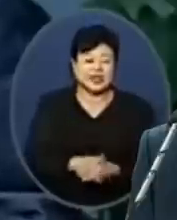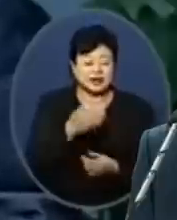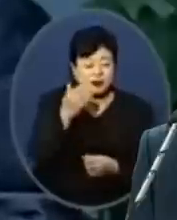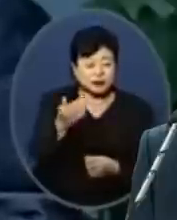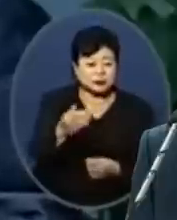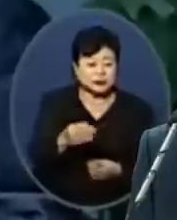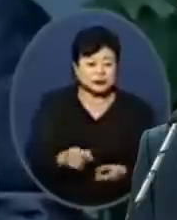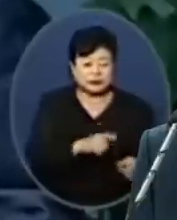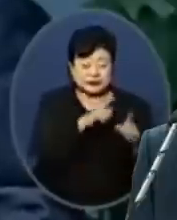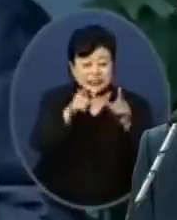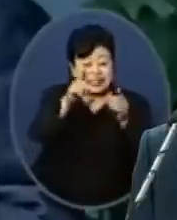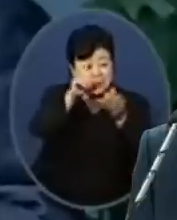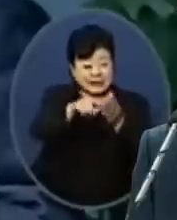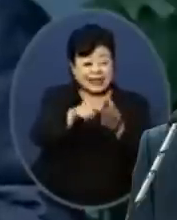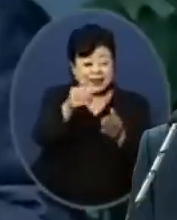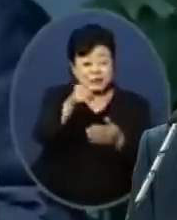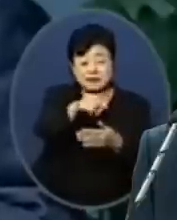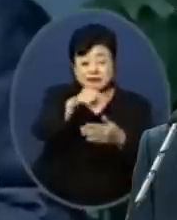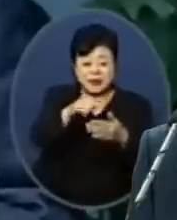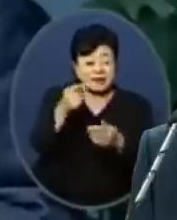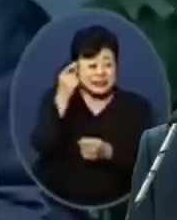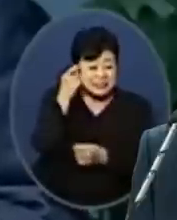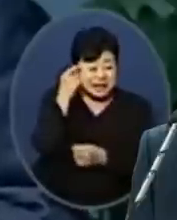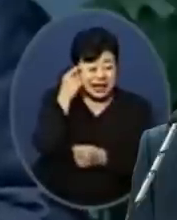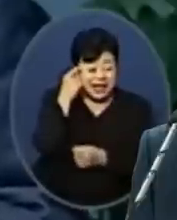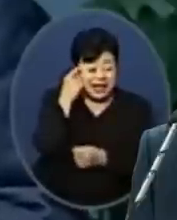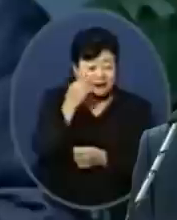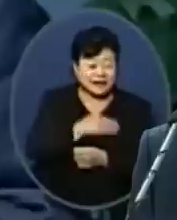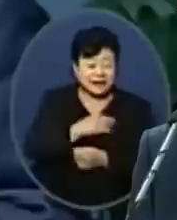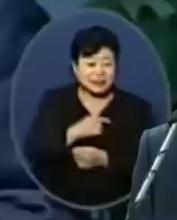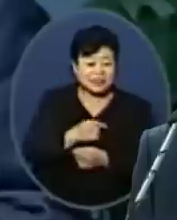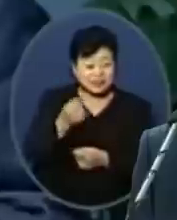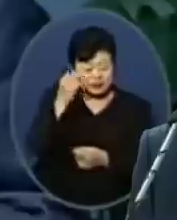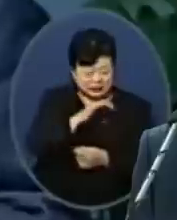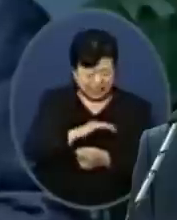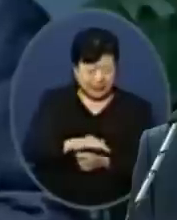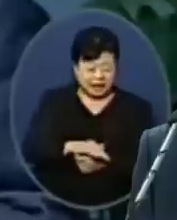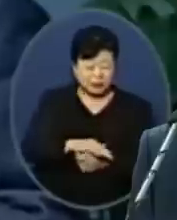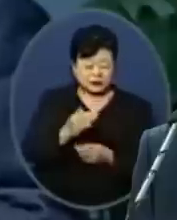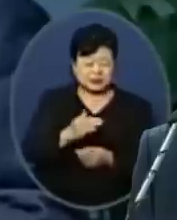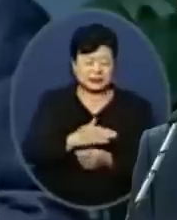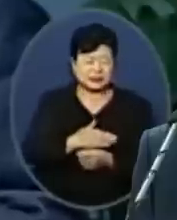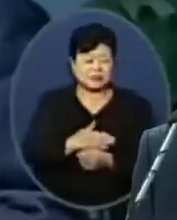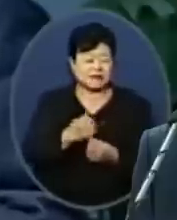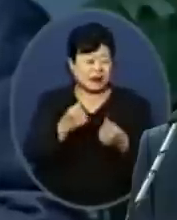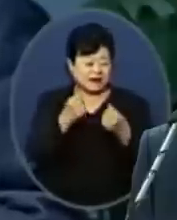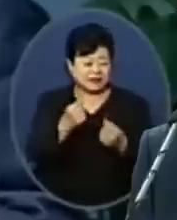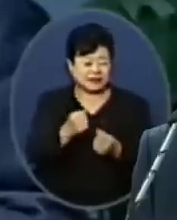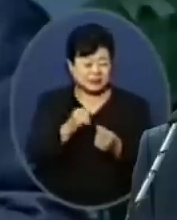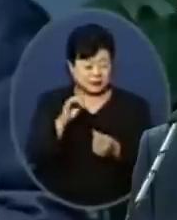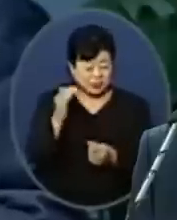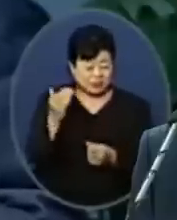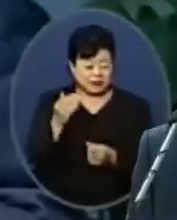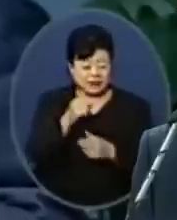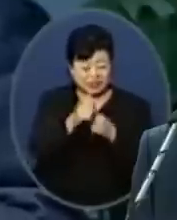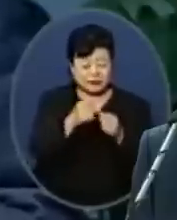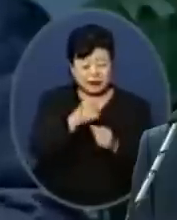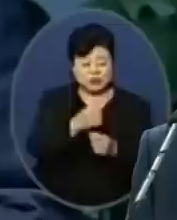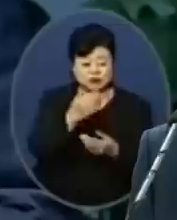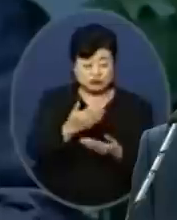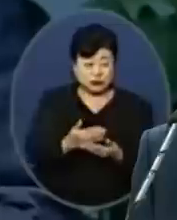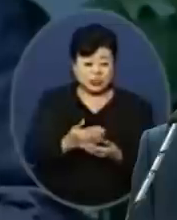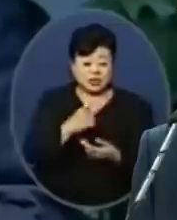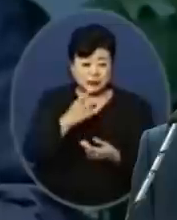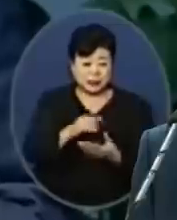여러분 인생을 살아갈 때 여러분 마음속의 생각으로 나는 영혼이 잘 되고 범사에 잘 되고 강건한 사람이 되도록 하나님 만들어